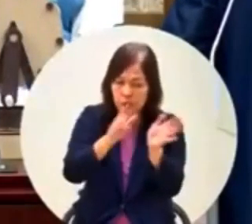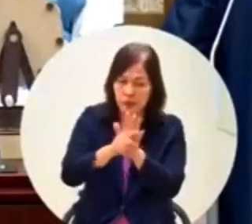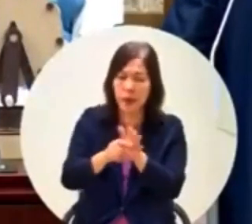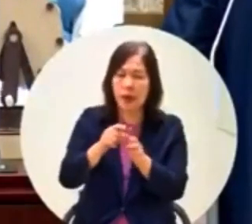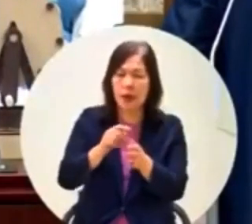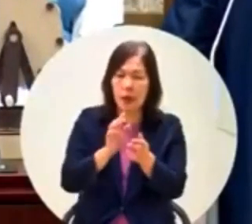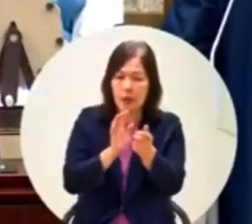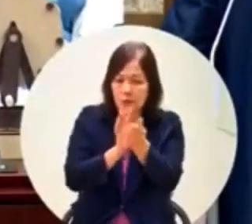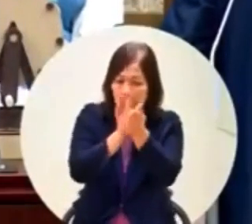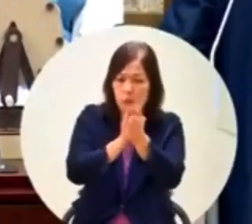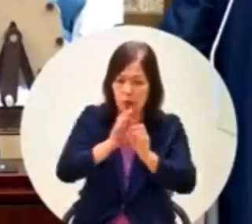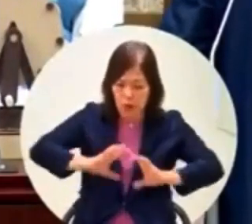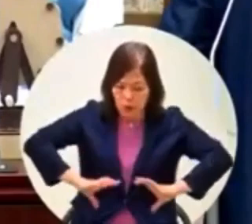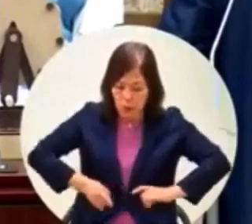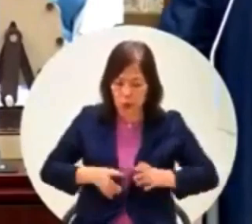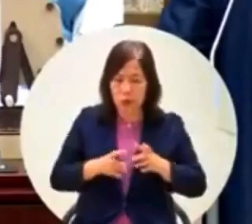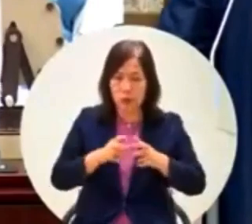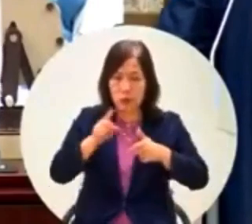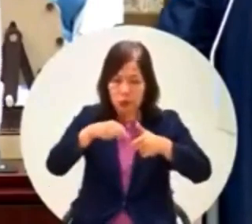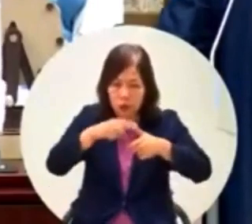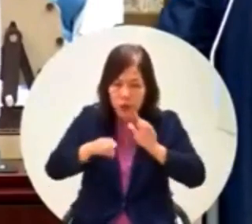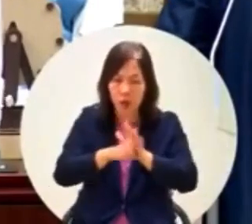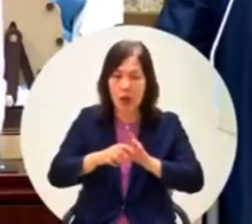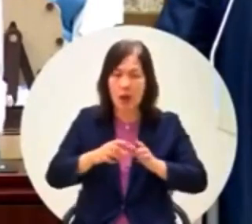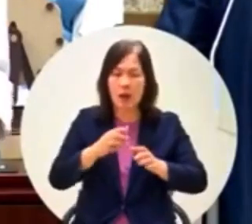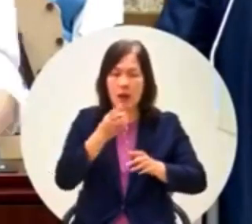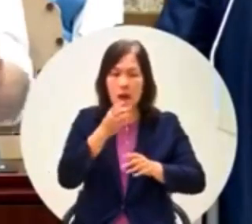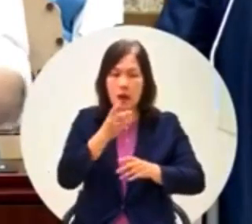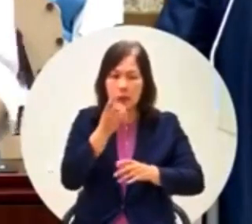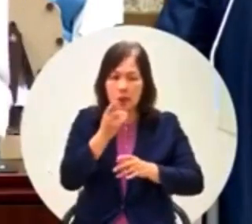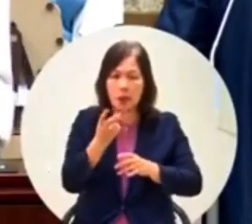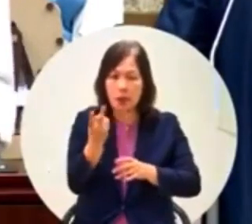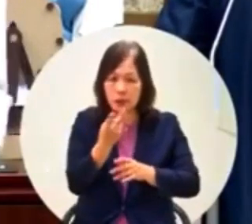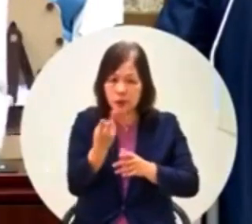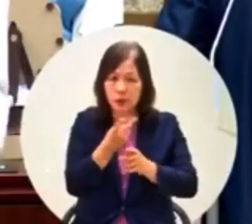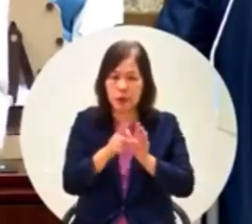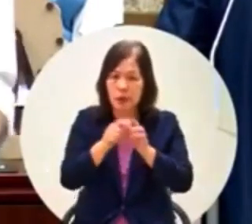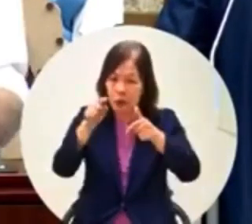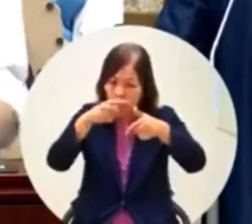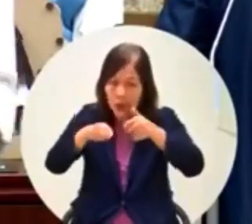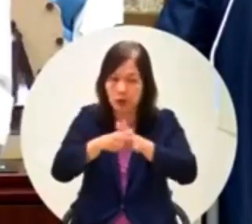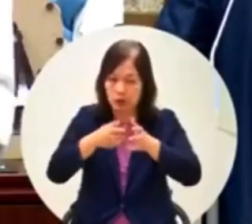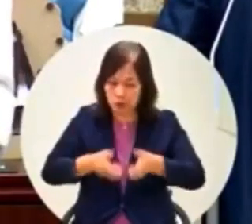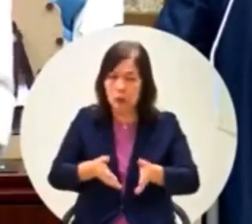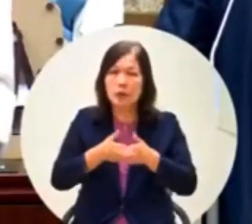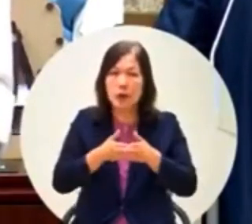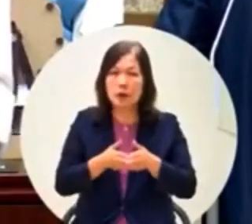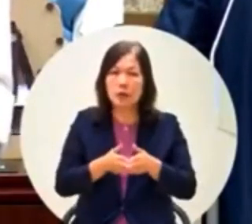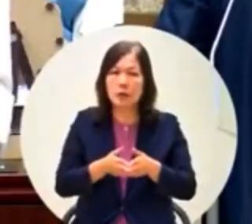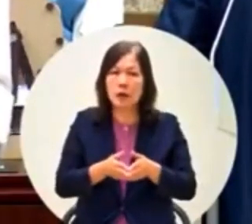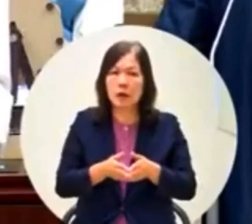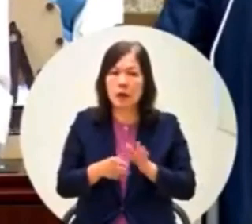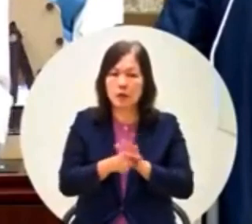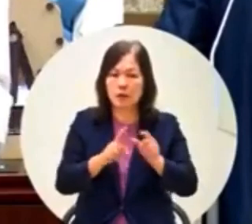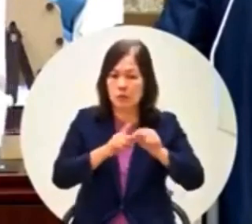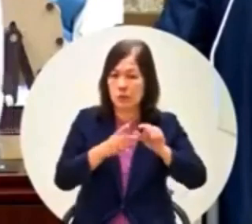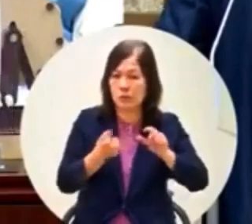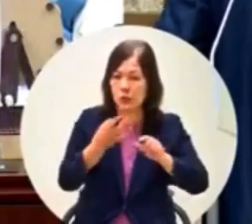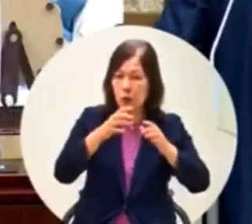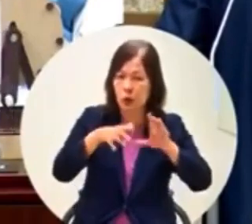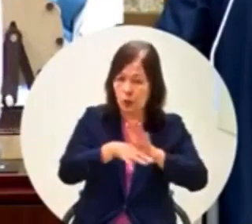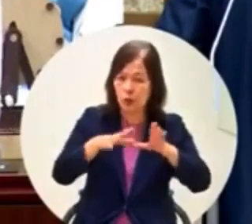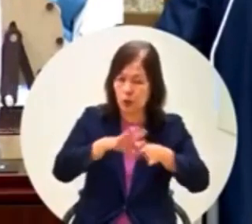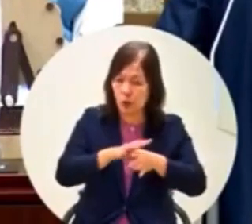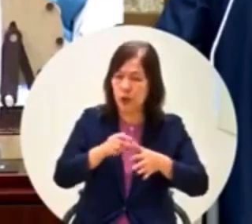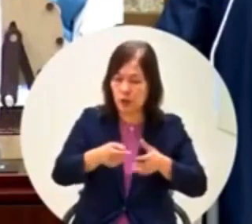要国际化、双语化最重要的一个目的。另外，您讲到一个更重要的问题，中华文化。中